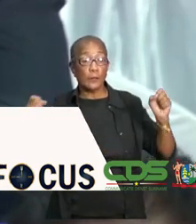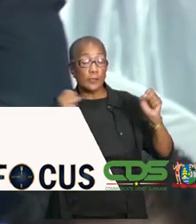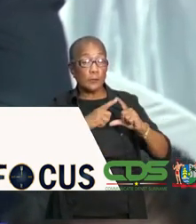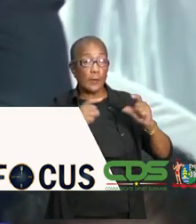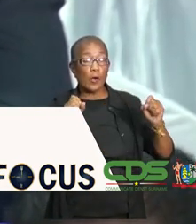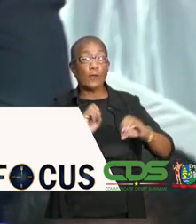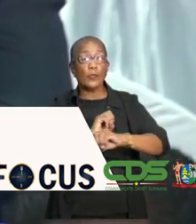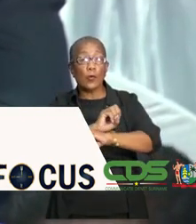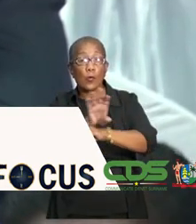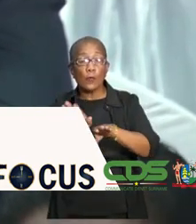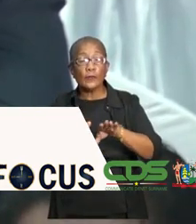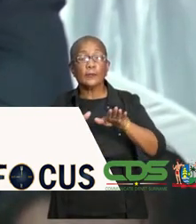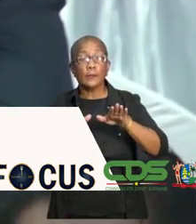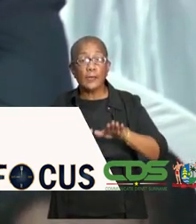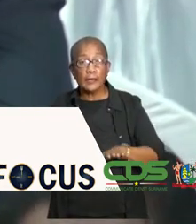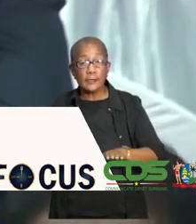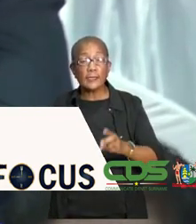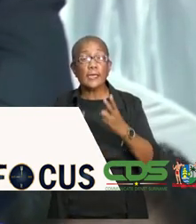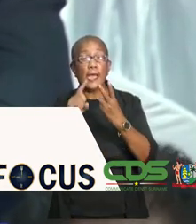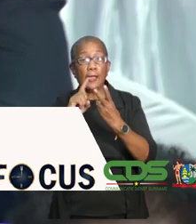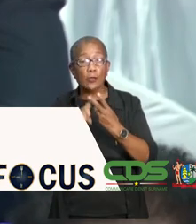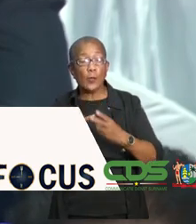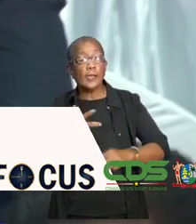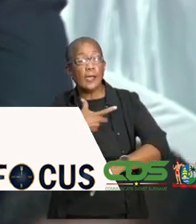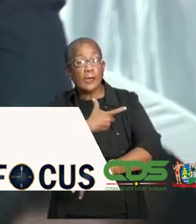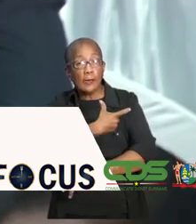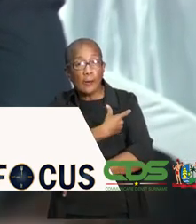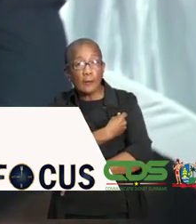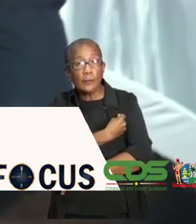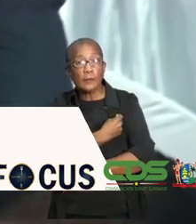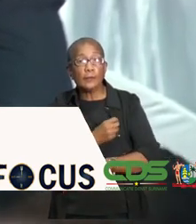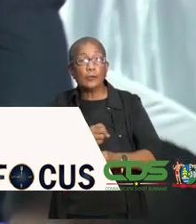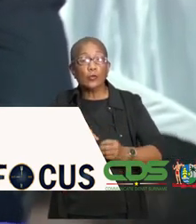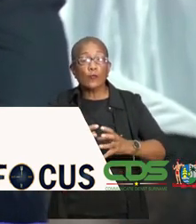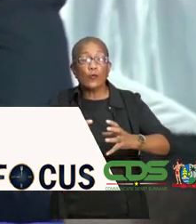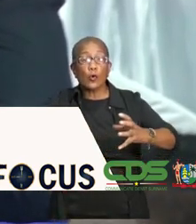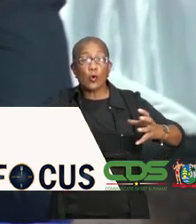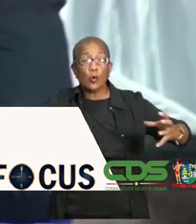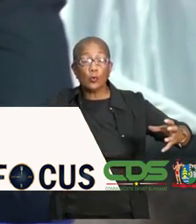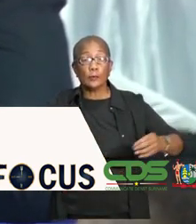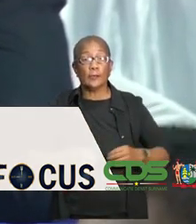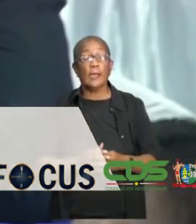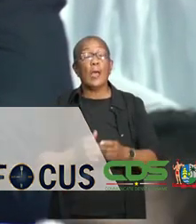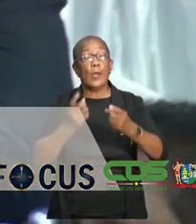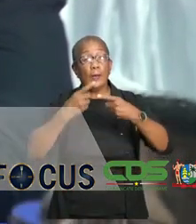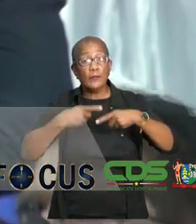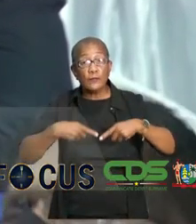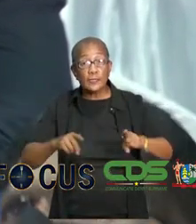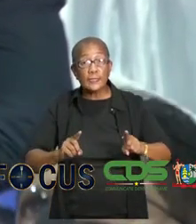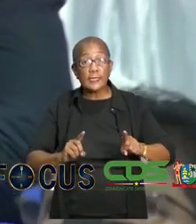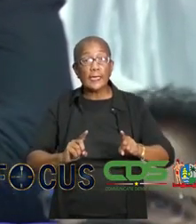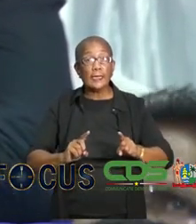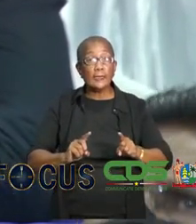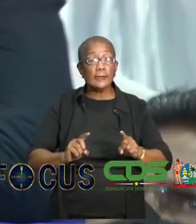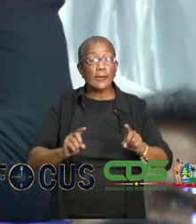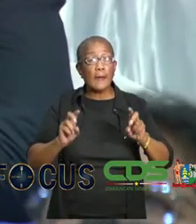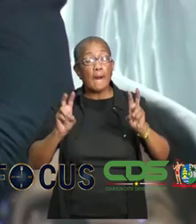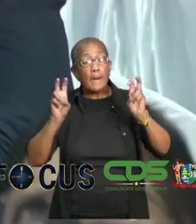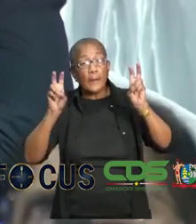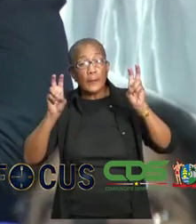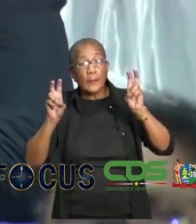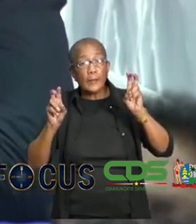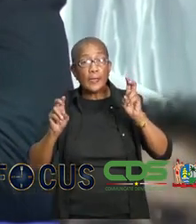te beheersen. En 2. Is namelijk de vaccinatiebereidheid te vergroten. Wij hebben diverse tactieken en methoden